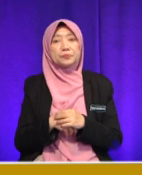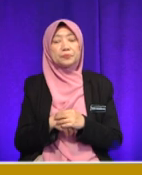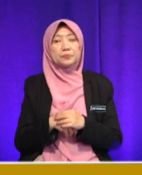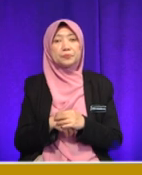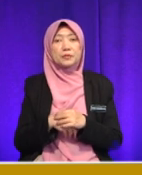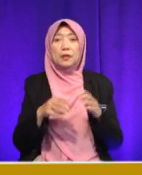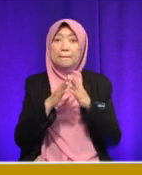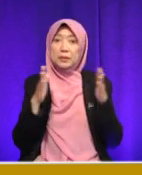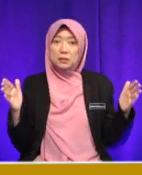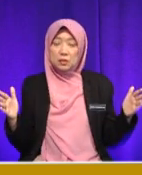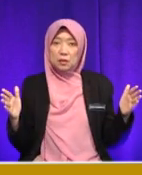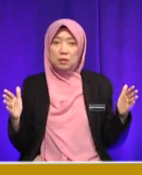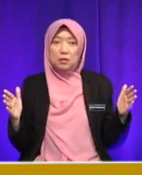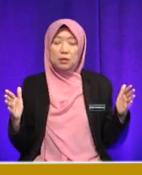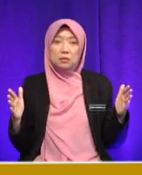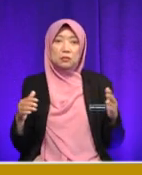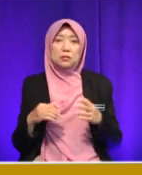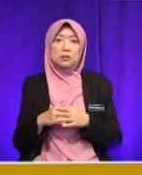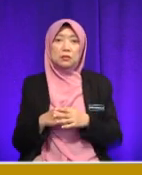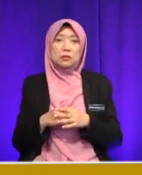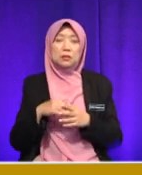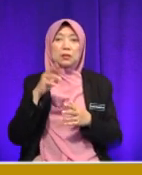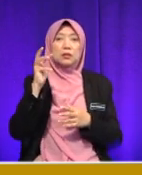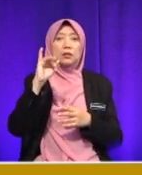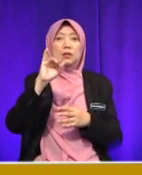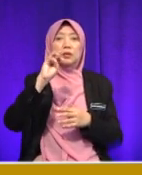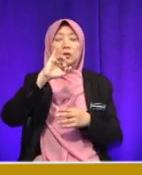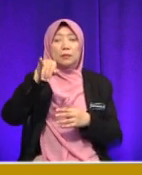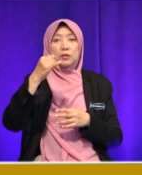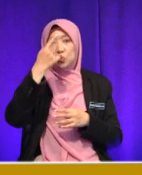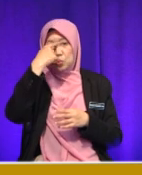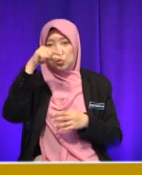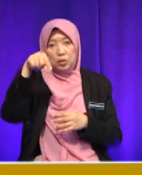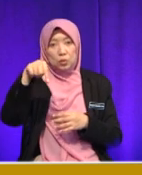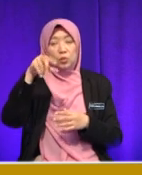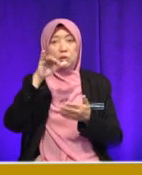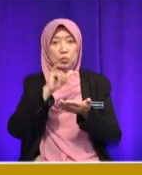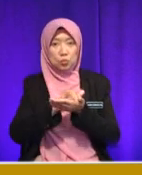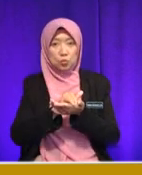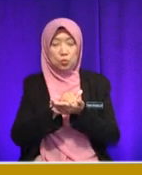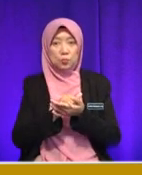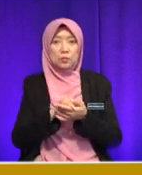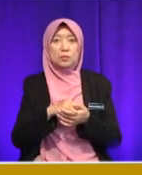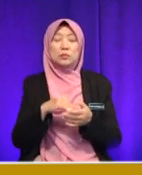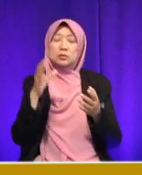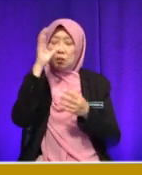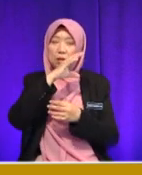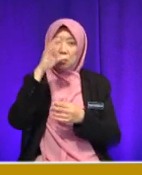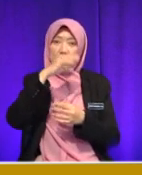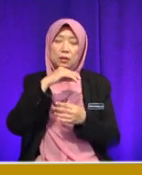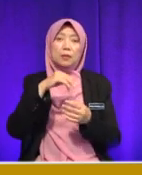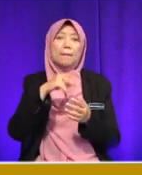yang besar, heksagon yang besar adalah image bagi Q tersebut. Okay, baik, tentukan